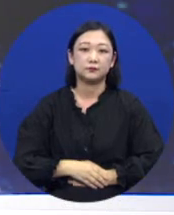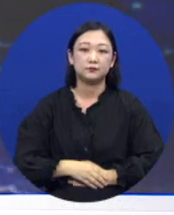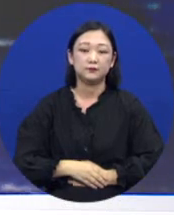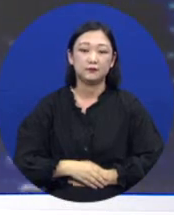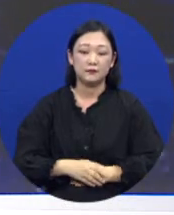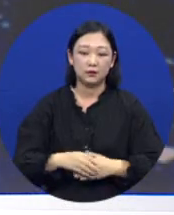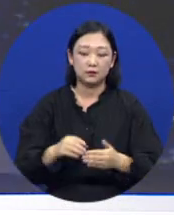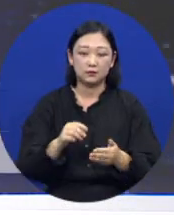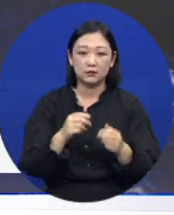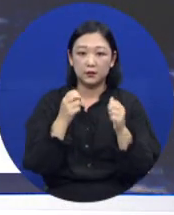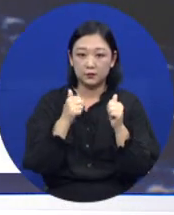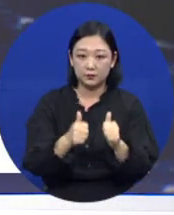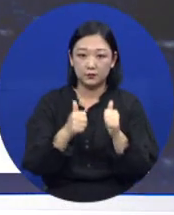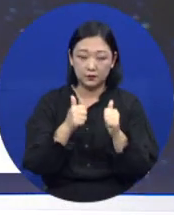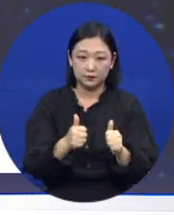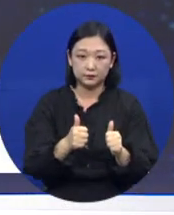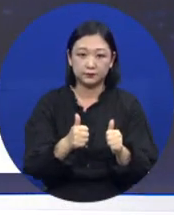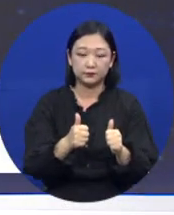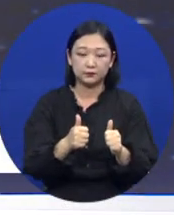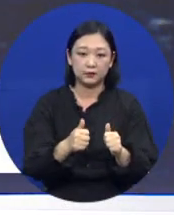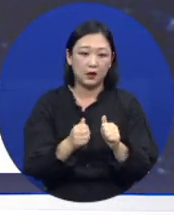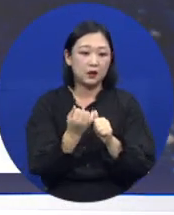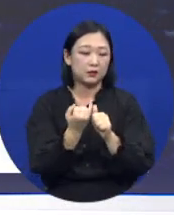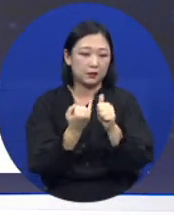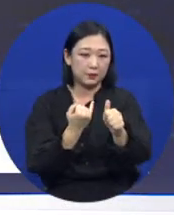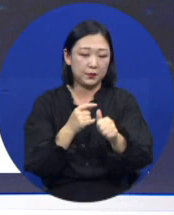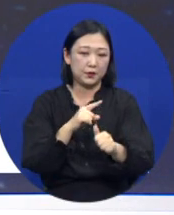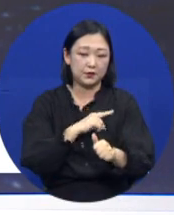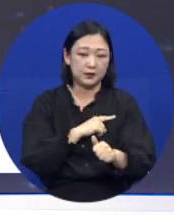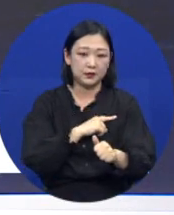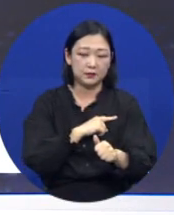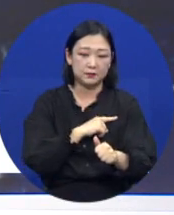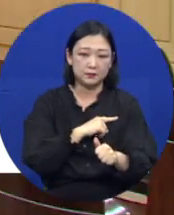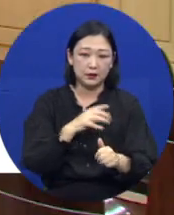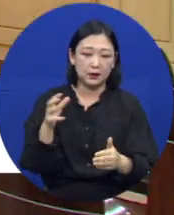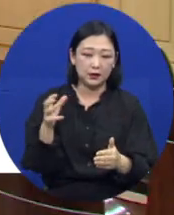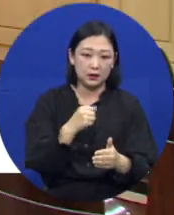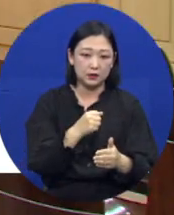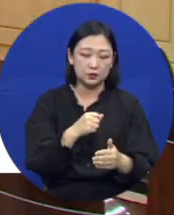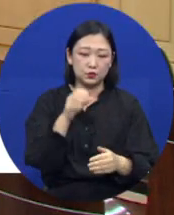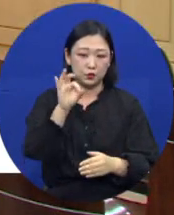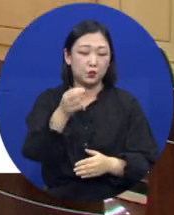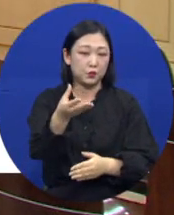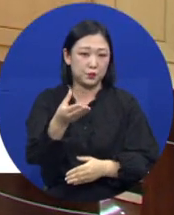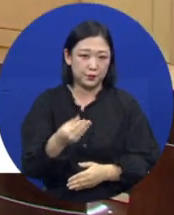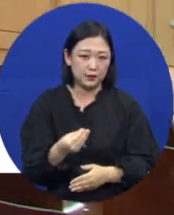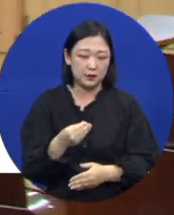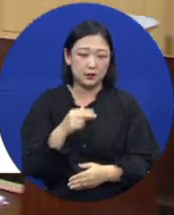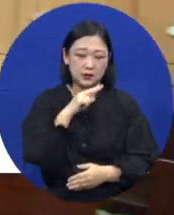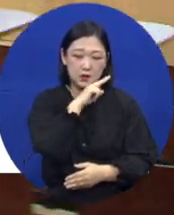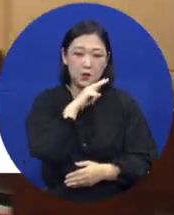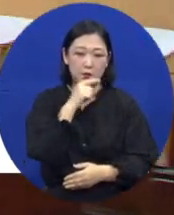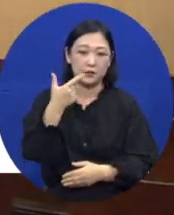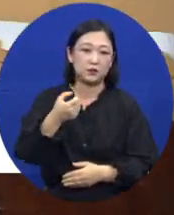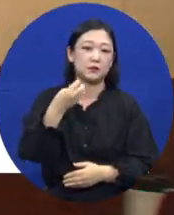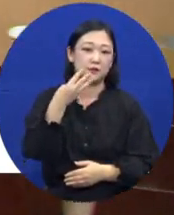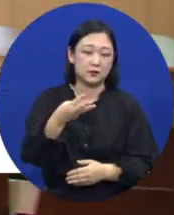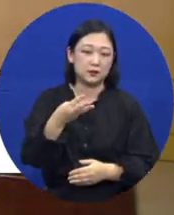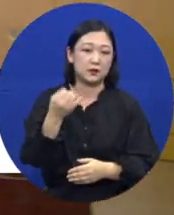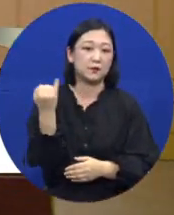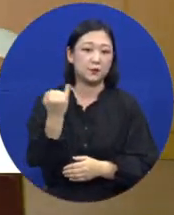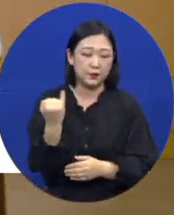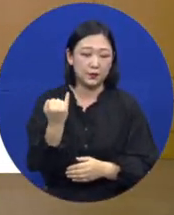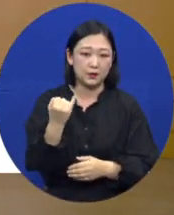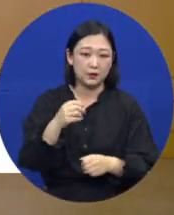제주지방법원 형사 3단독 은 남편의 명의를 도용해 돈을 빌린 혐의 로 기소된 63살 고 모 씨에 대해 벌금